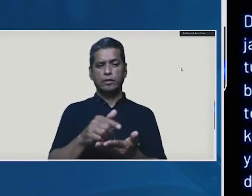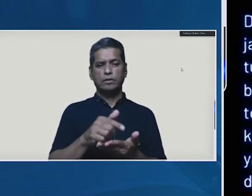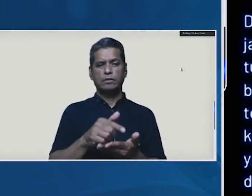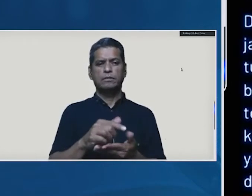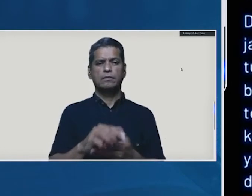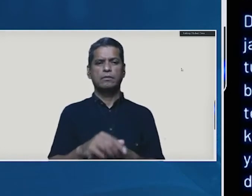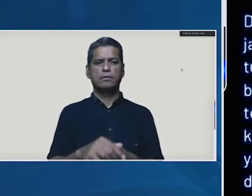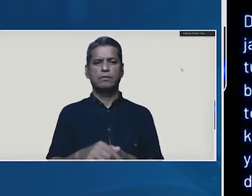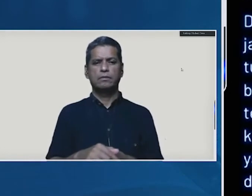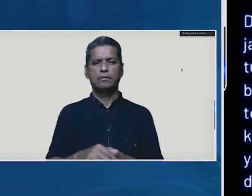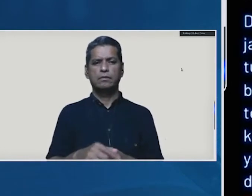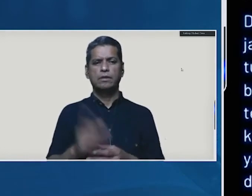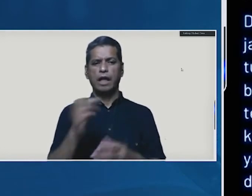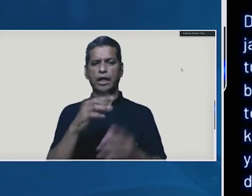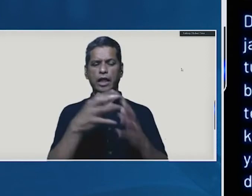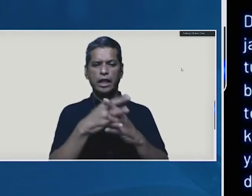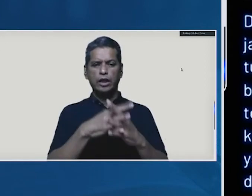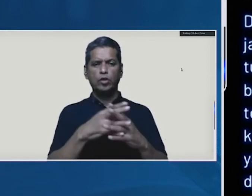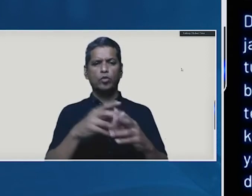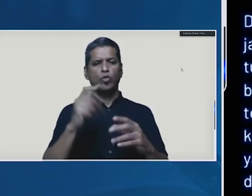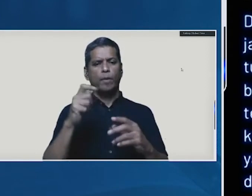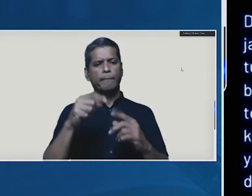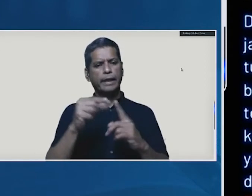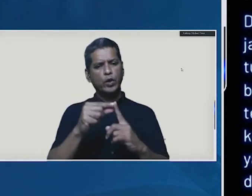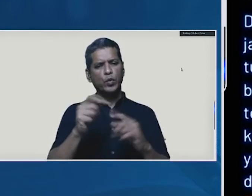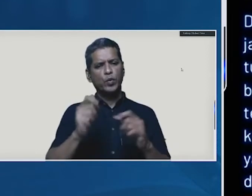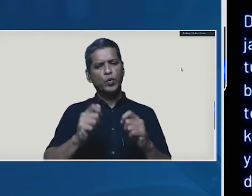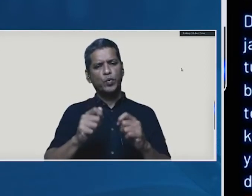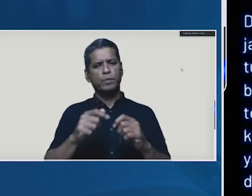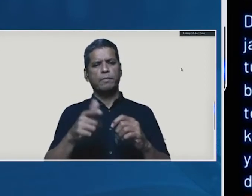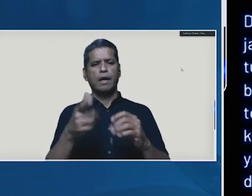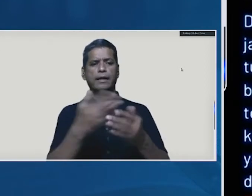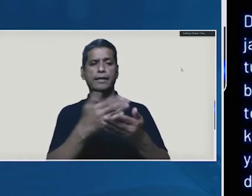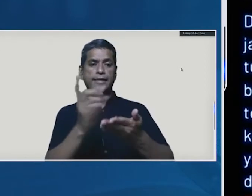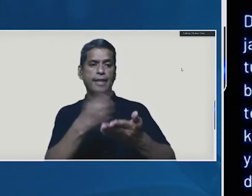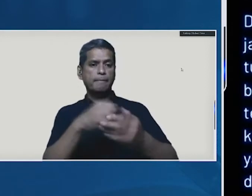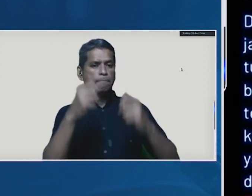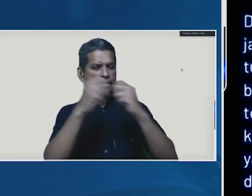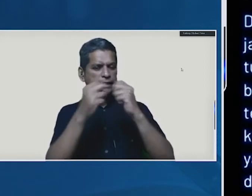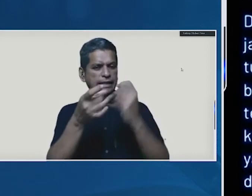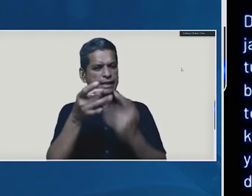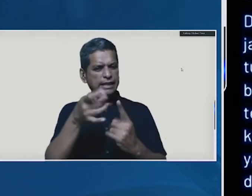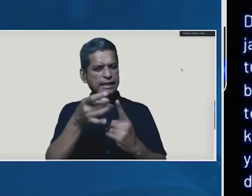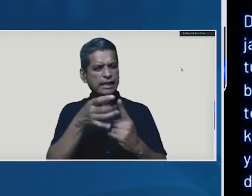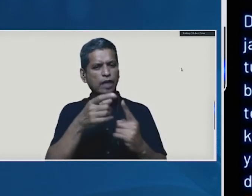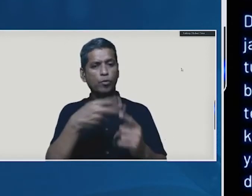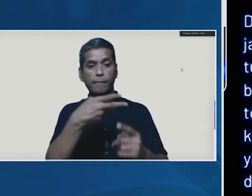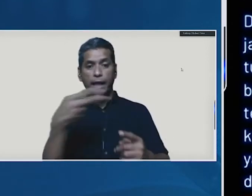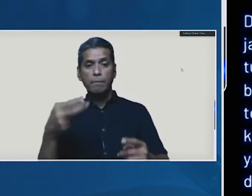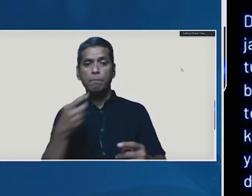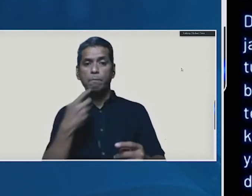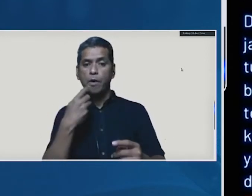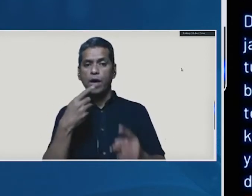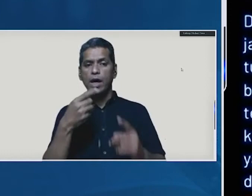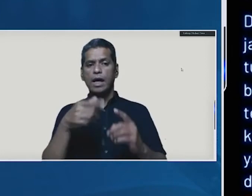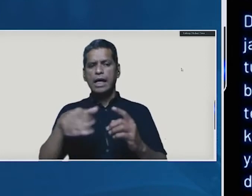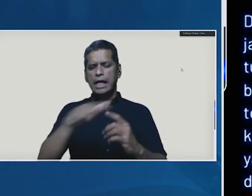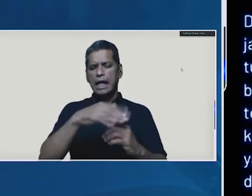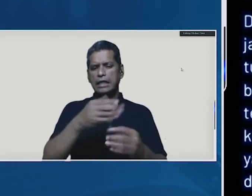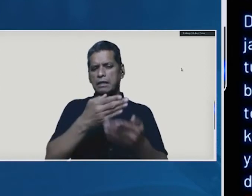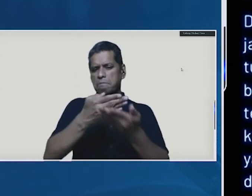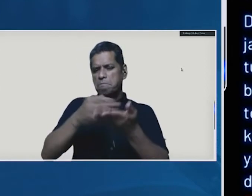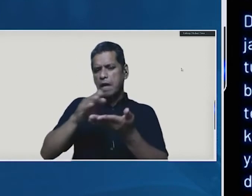tukang periuk dan sebagian lagi dari besi itu berarti bahwa kerajaan itu terbagi dan memang kerajaan itu juga keras seperti besi